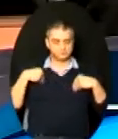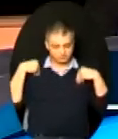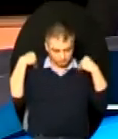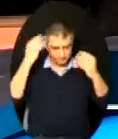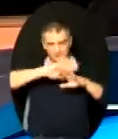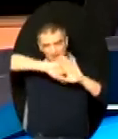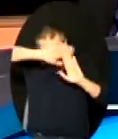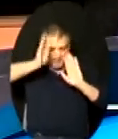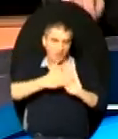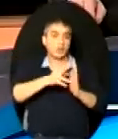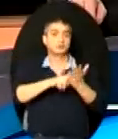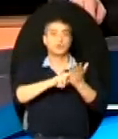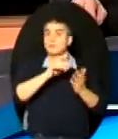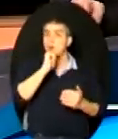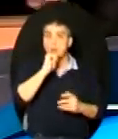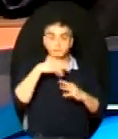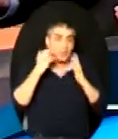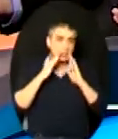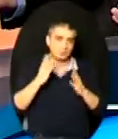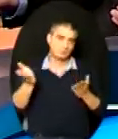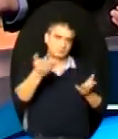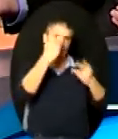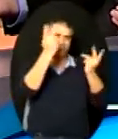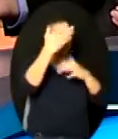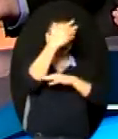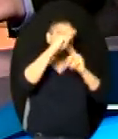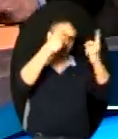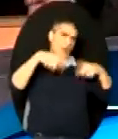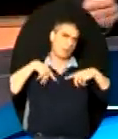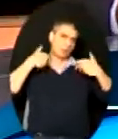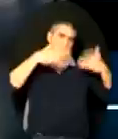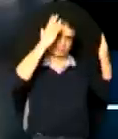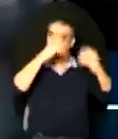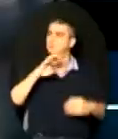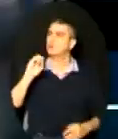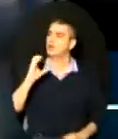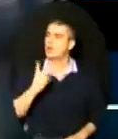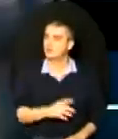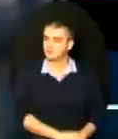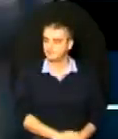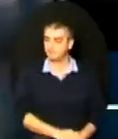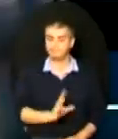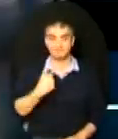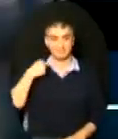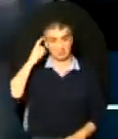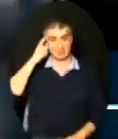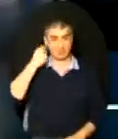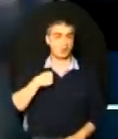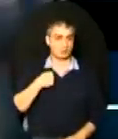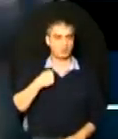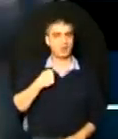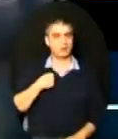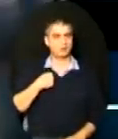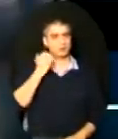את כל הזכויות. אם מי שלא רוצה להיות נאמן, שיחפש מדינה אחרת לחיות בה. מאיר כהן. מה שאותי מדאיג זה, אני